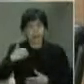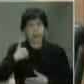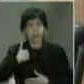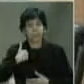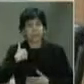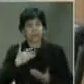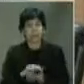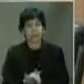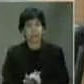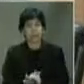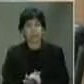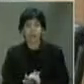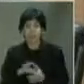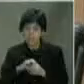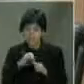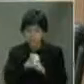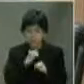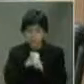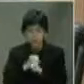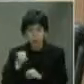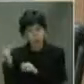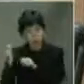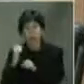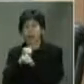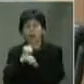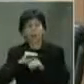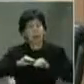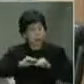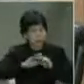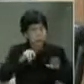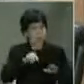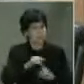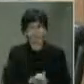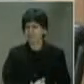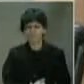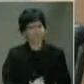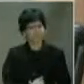รถนั่นหลังจากประกาศแล้วไม่ใ